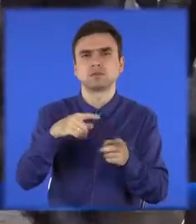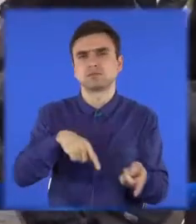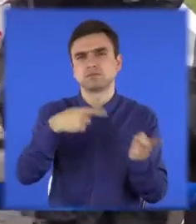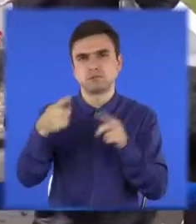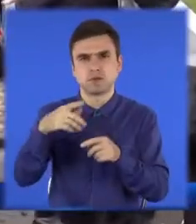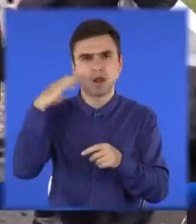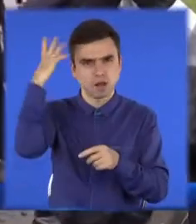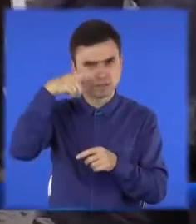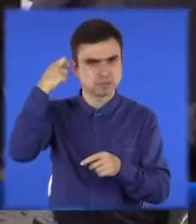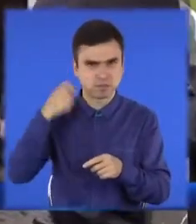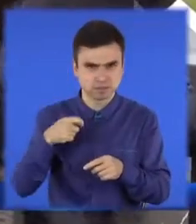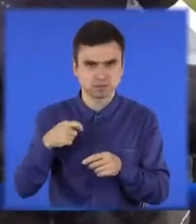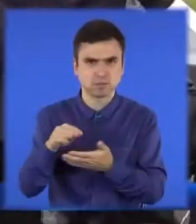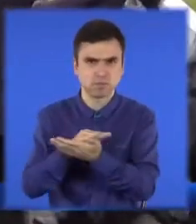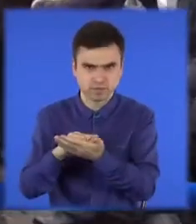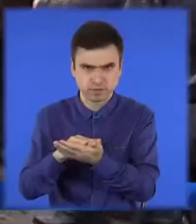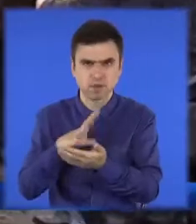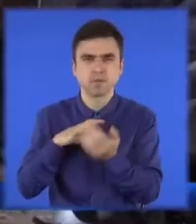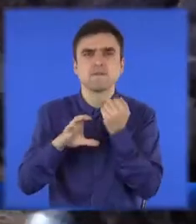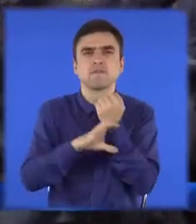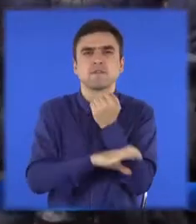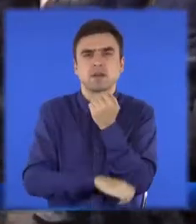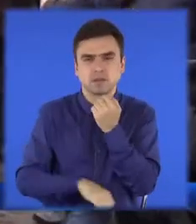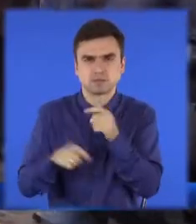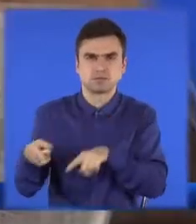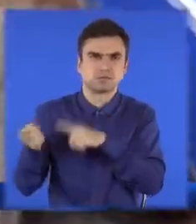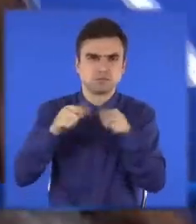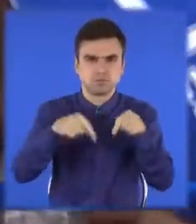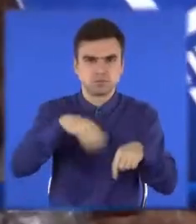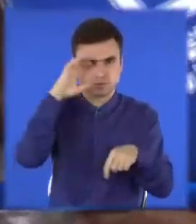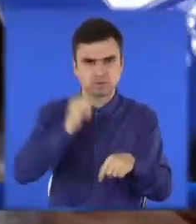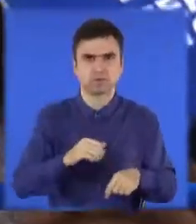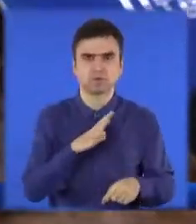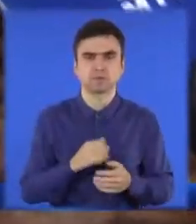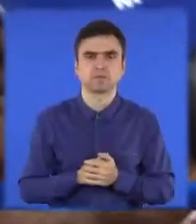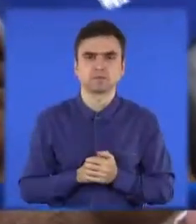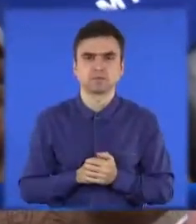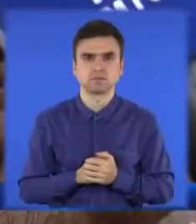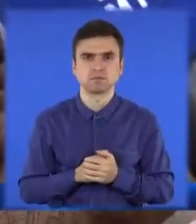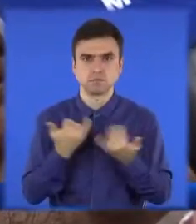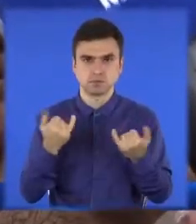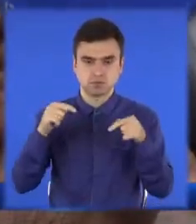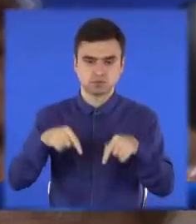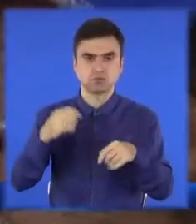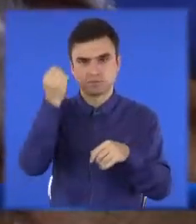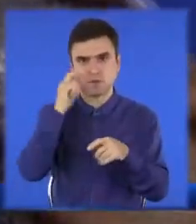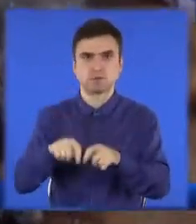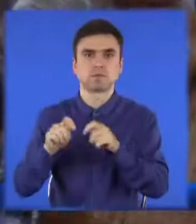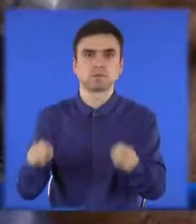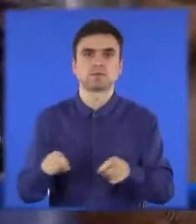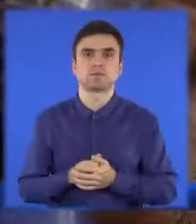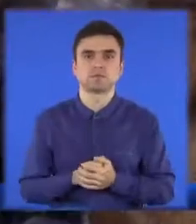Азербайджан, а тоді вже на кінець служби Криворіжжя. А тепер здесь стоїть пам'ятник.